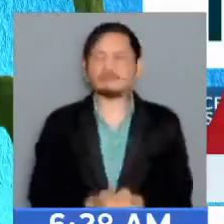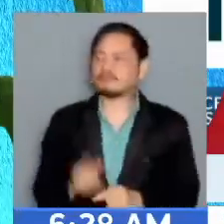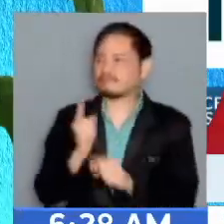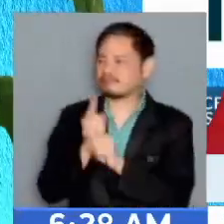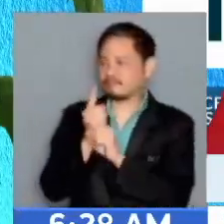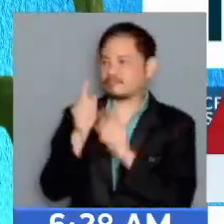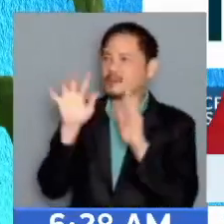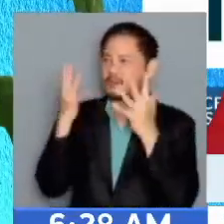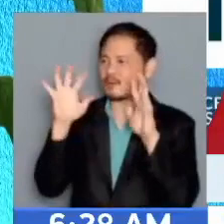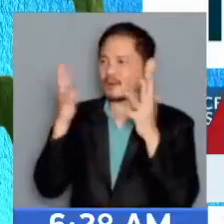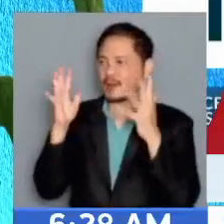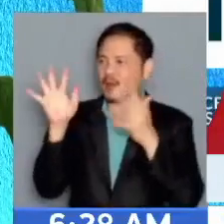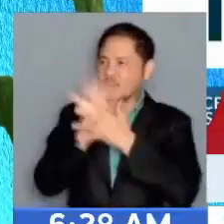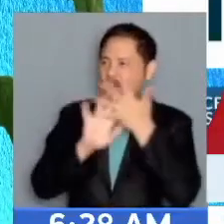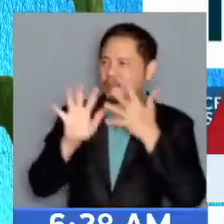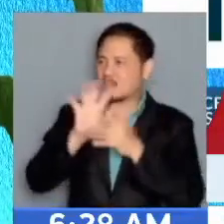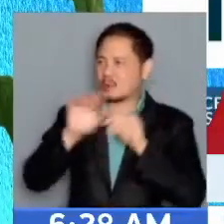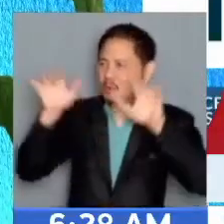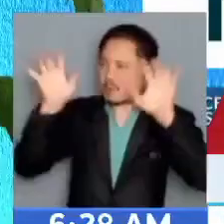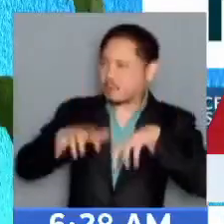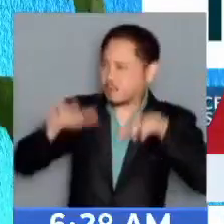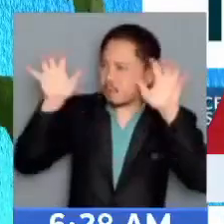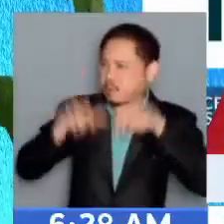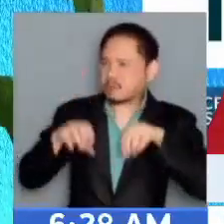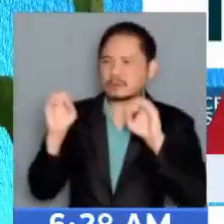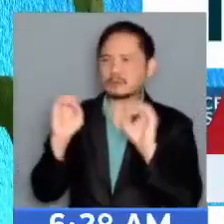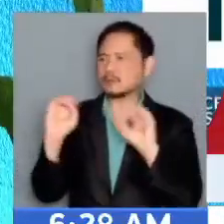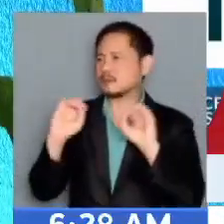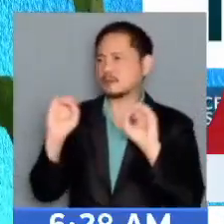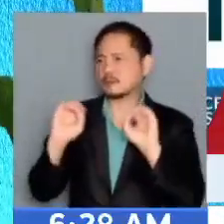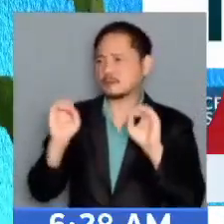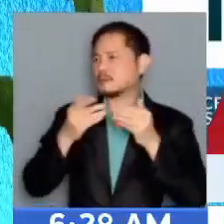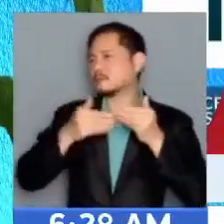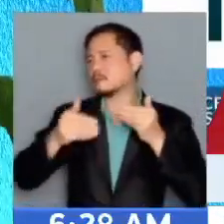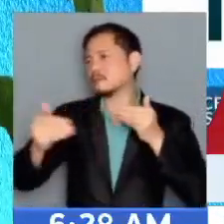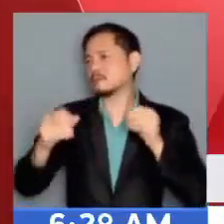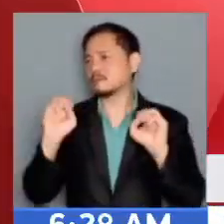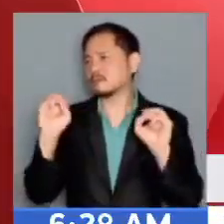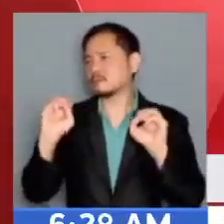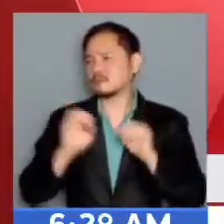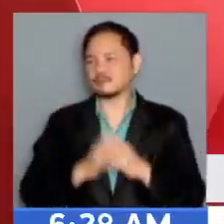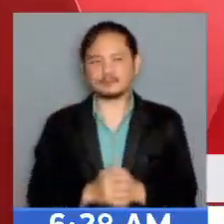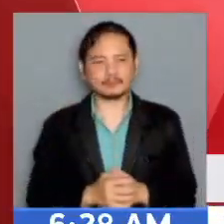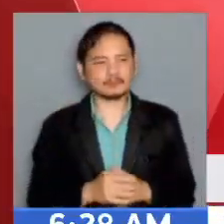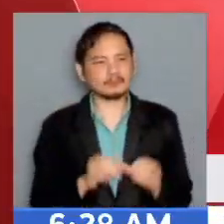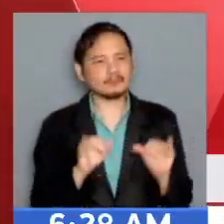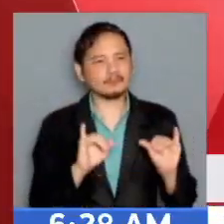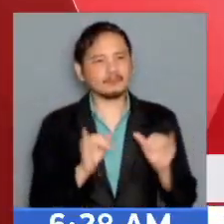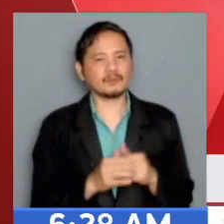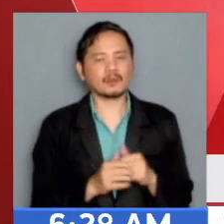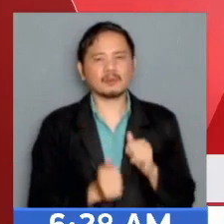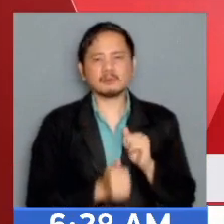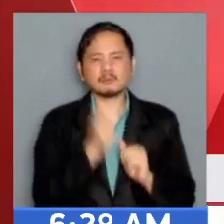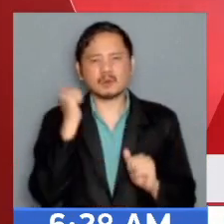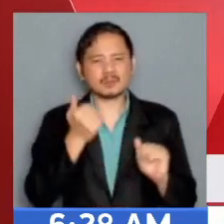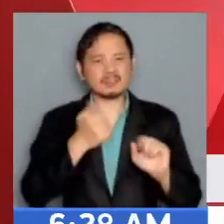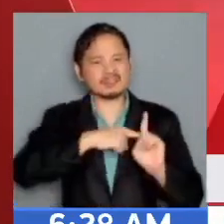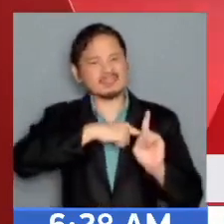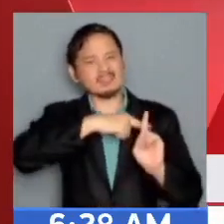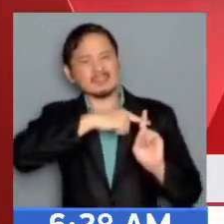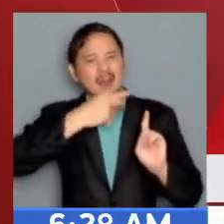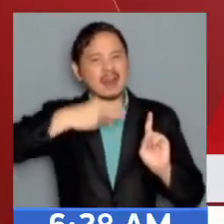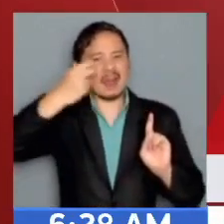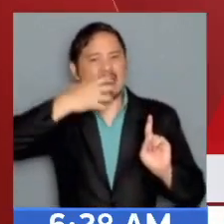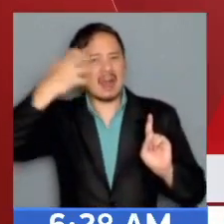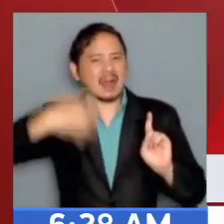nakikita possibility ng bagyo sa mga susunod mga araw. Ano naman ang inaasahan nating pinakamataas na heat index ngayong weekend at